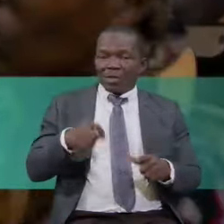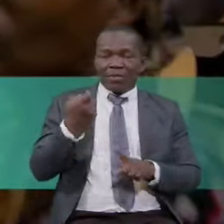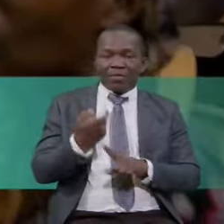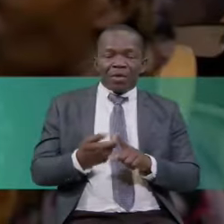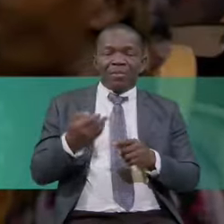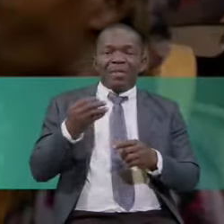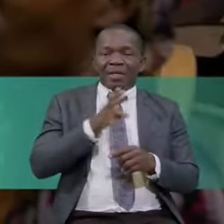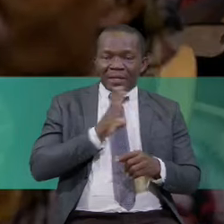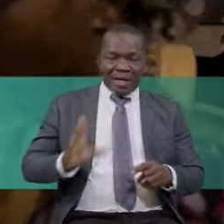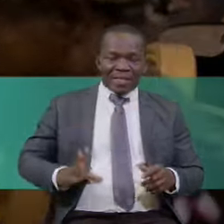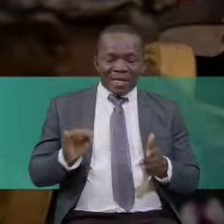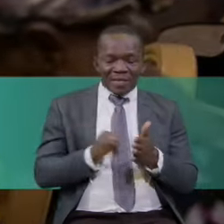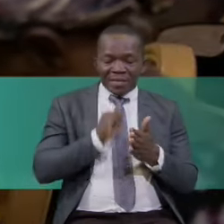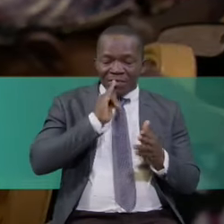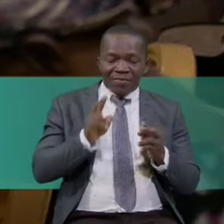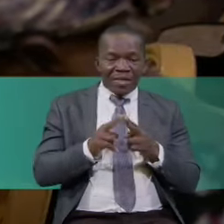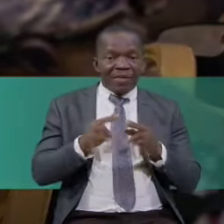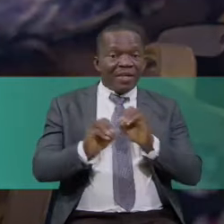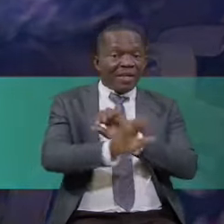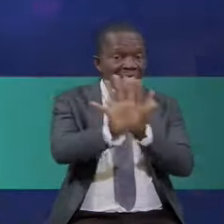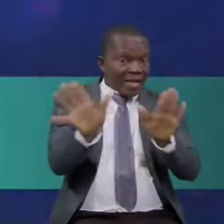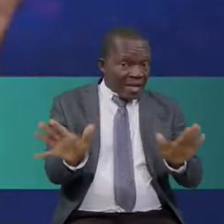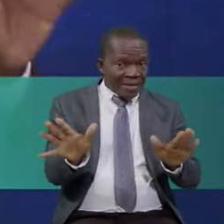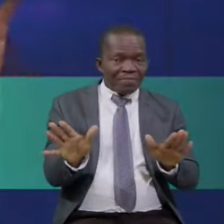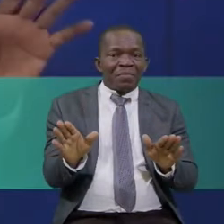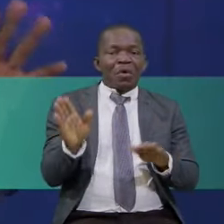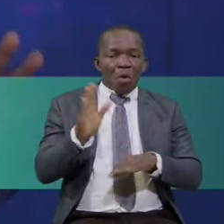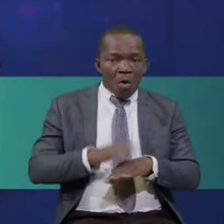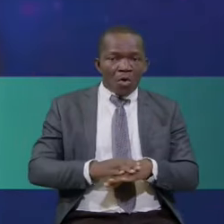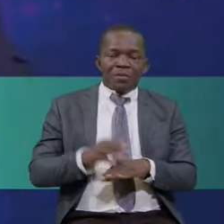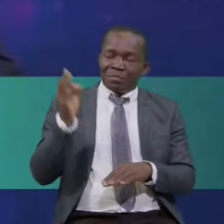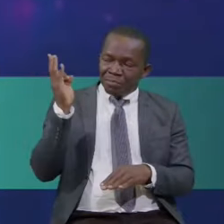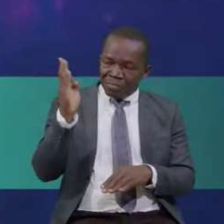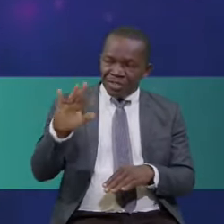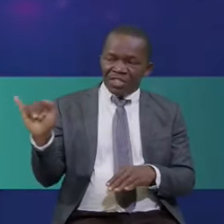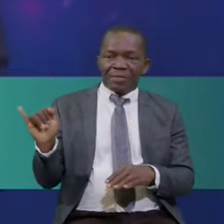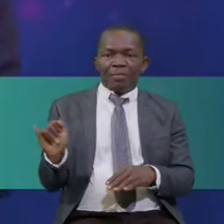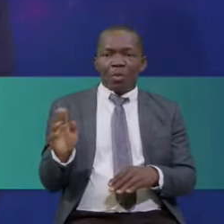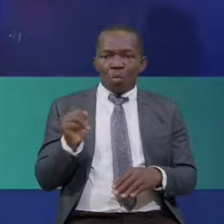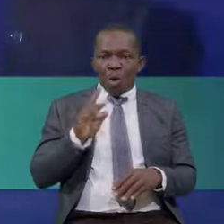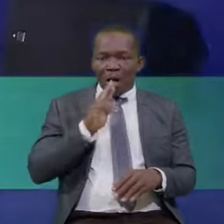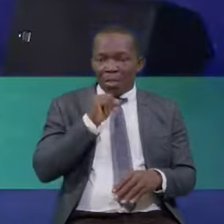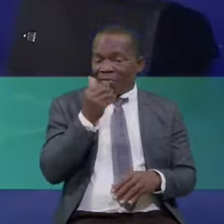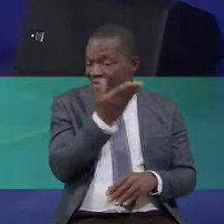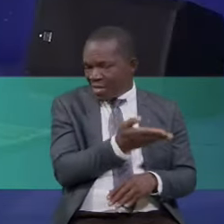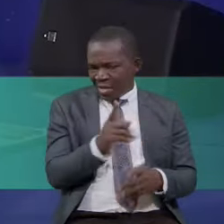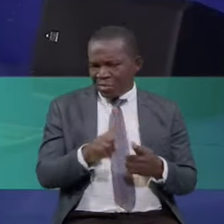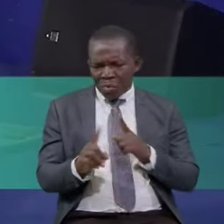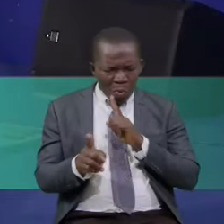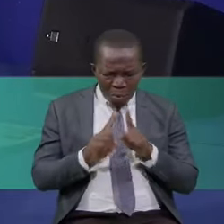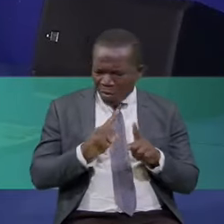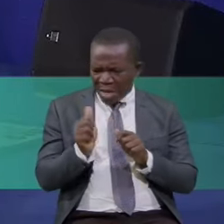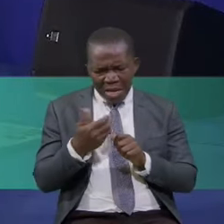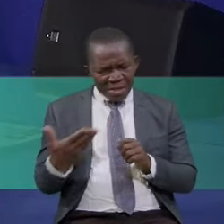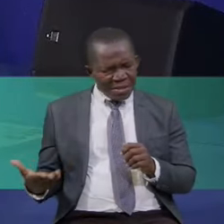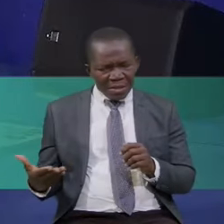est explicite assez explicite du ministère nous sommes pas là pour dire n'importe quoi raconter n'importe quoi nous